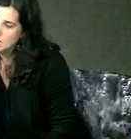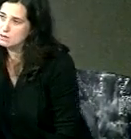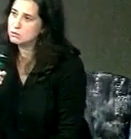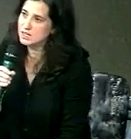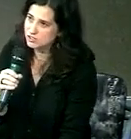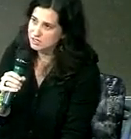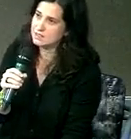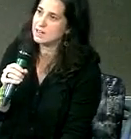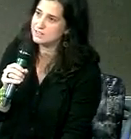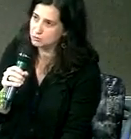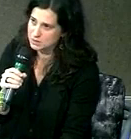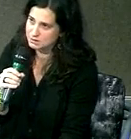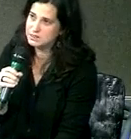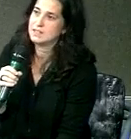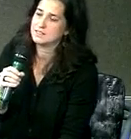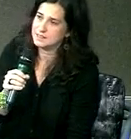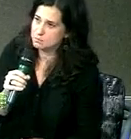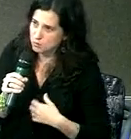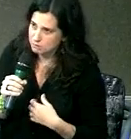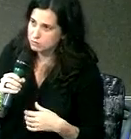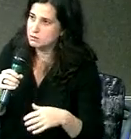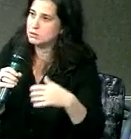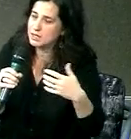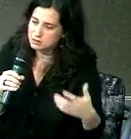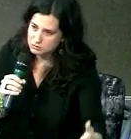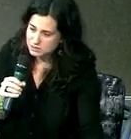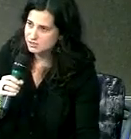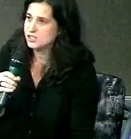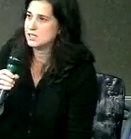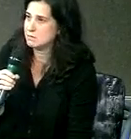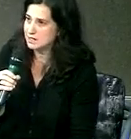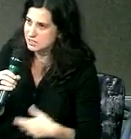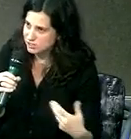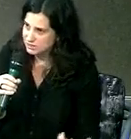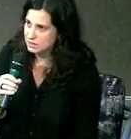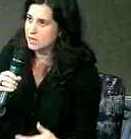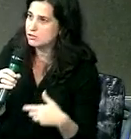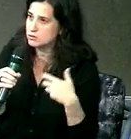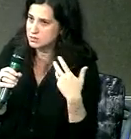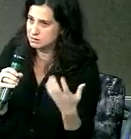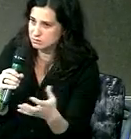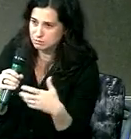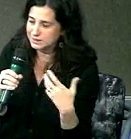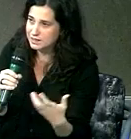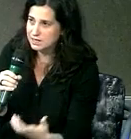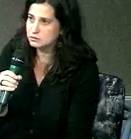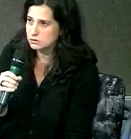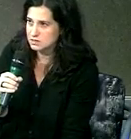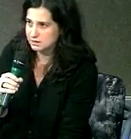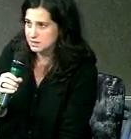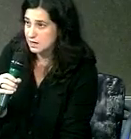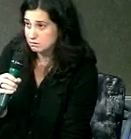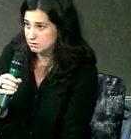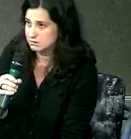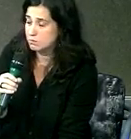consommations, encourager l'allaitement, les pot à pot, encourager les chantées des berceuses, créer tout